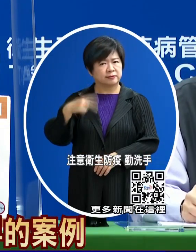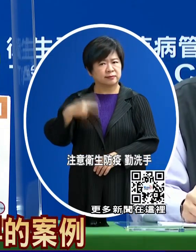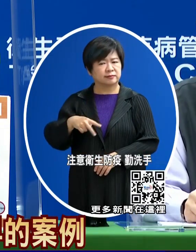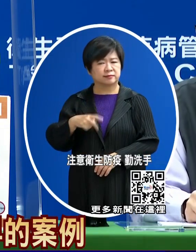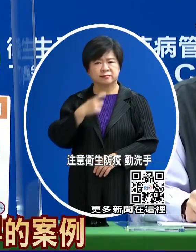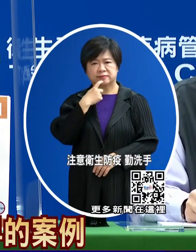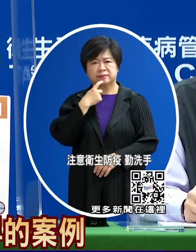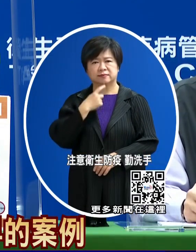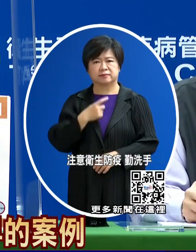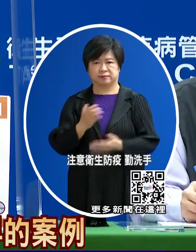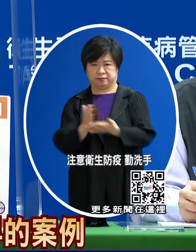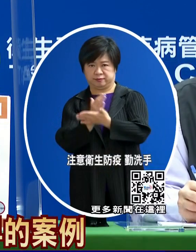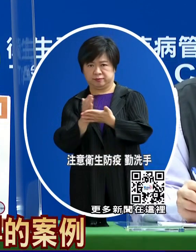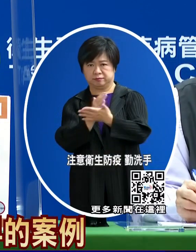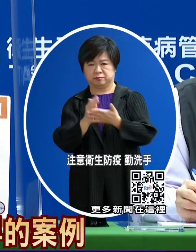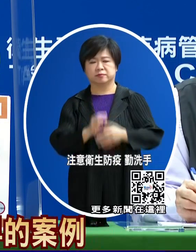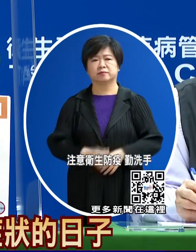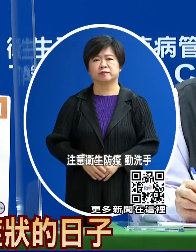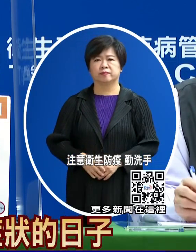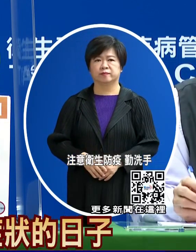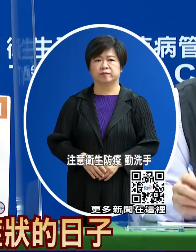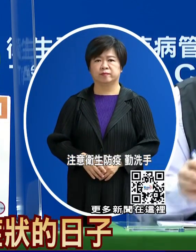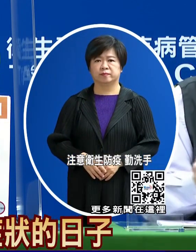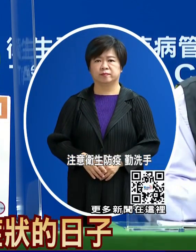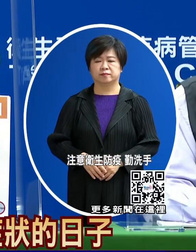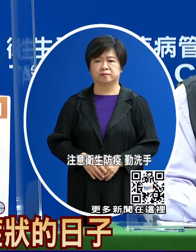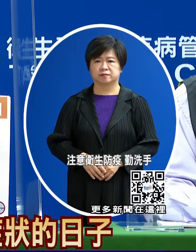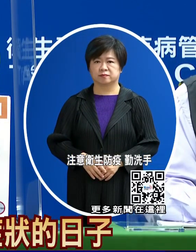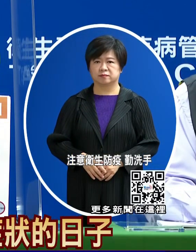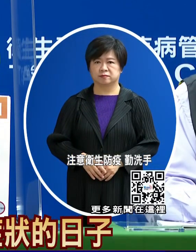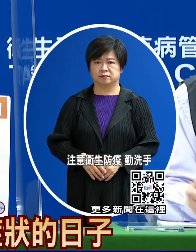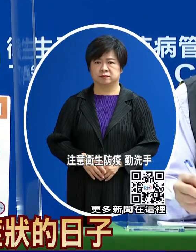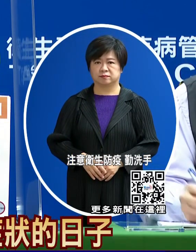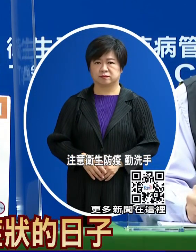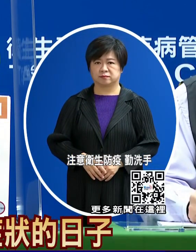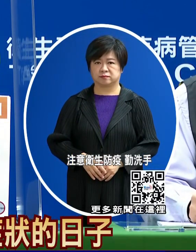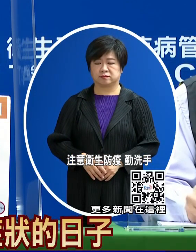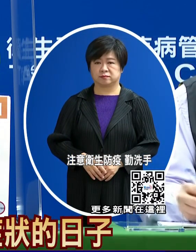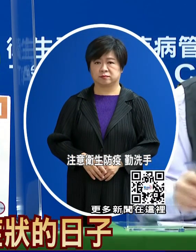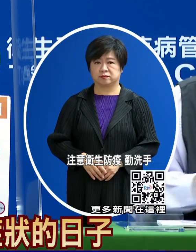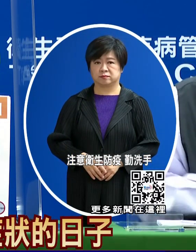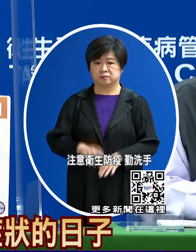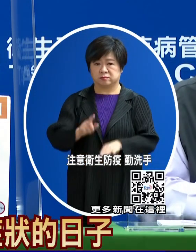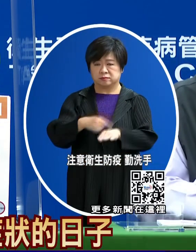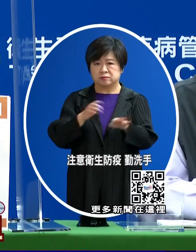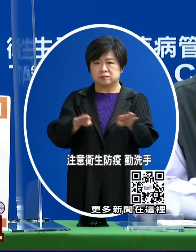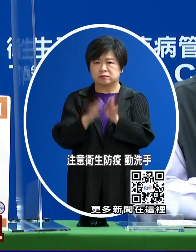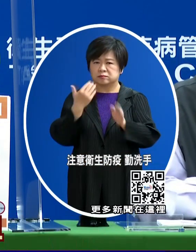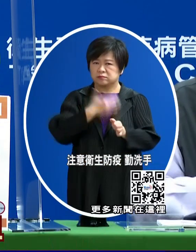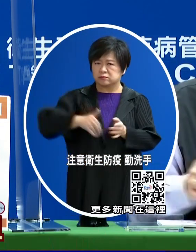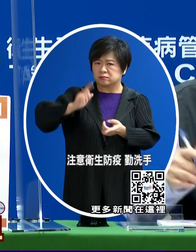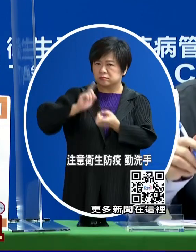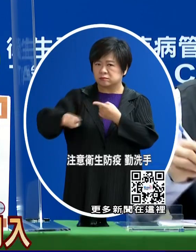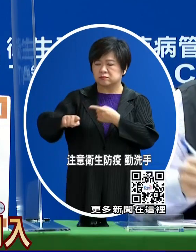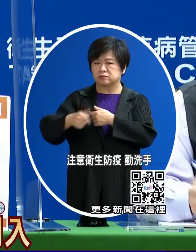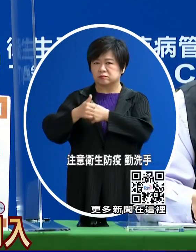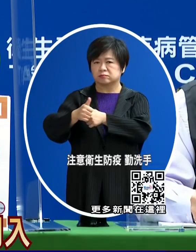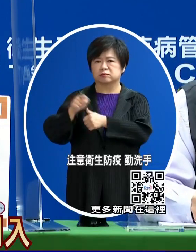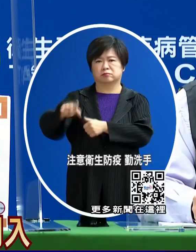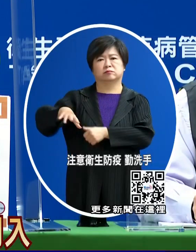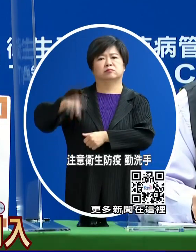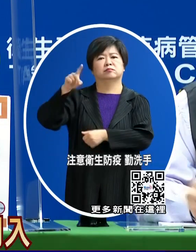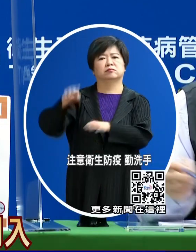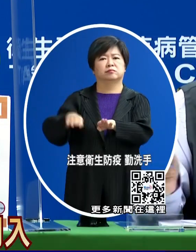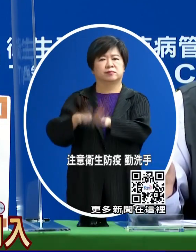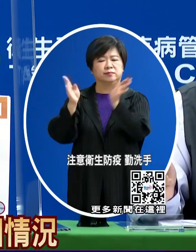是不是一个比较早的案例。那从他的一个就是有症状的日子他也是最早那这